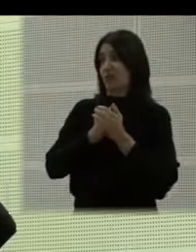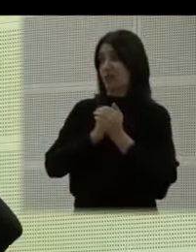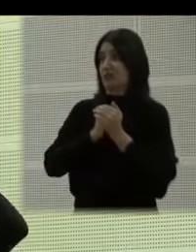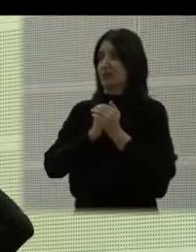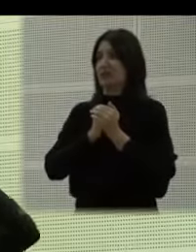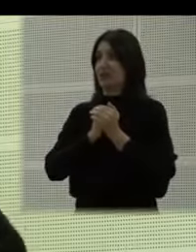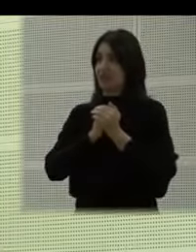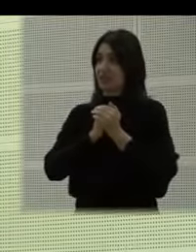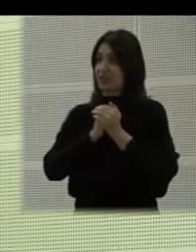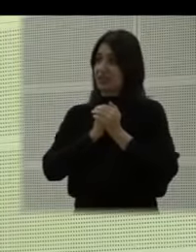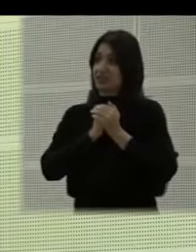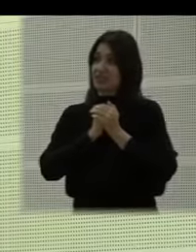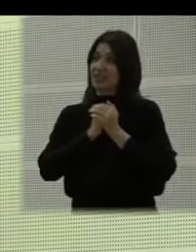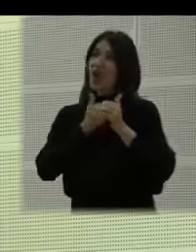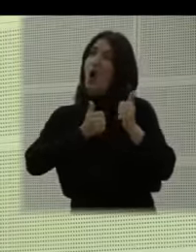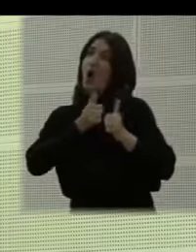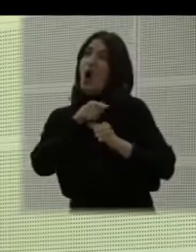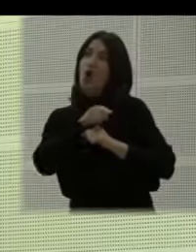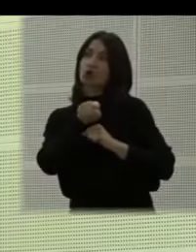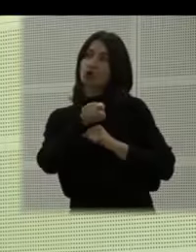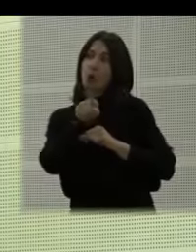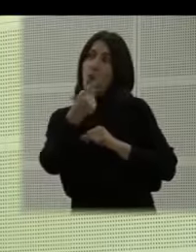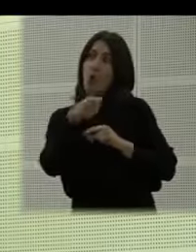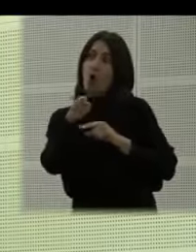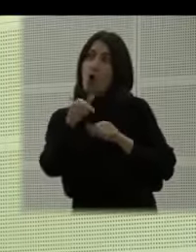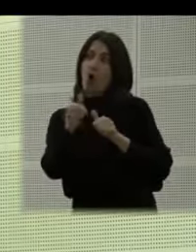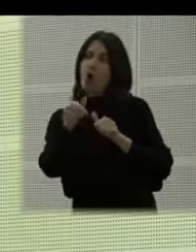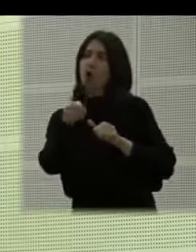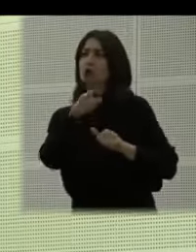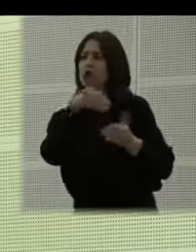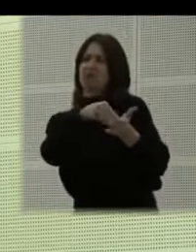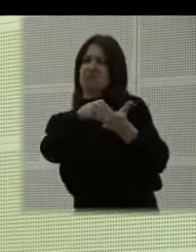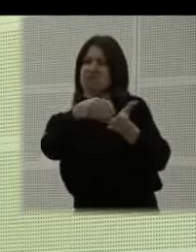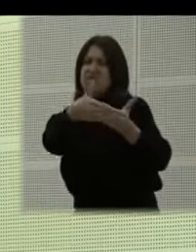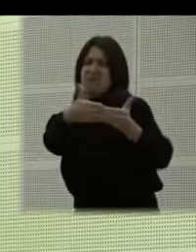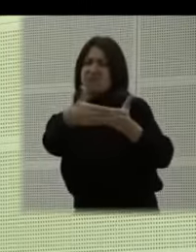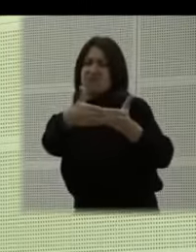Mo uno deve fare un concorso. Tu stai là,